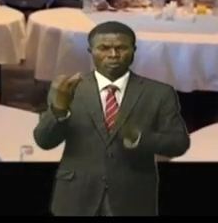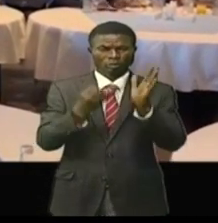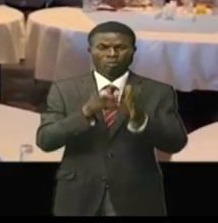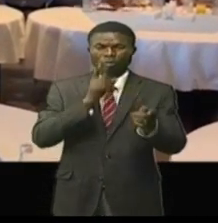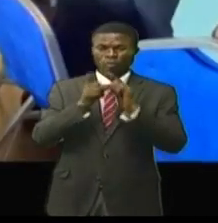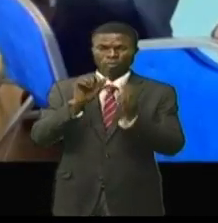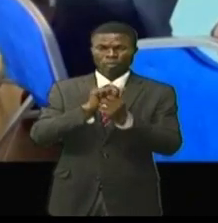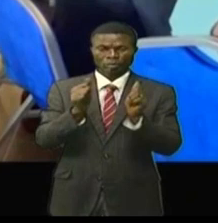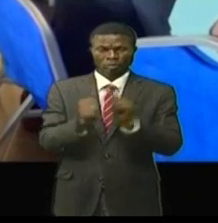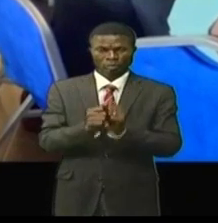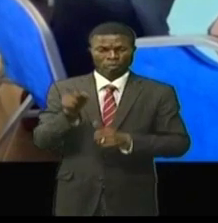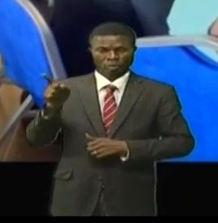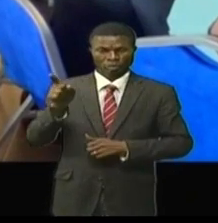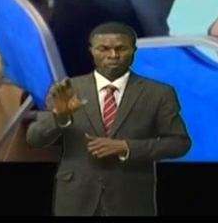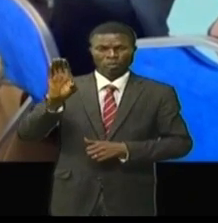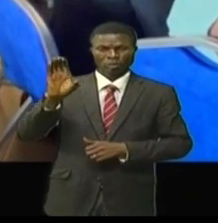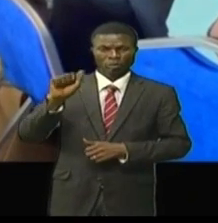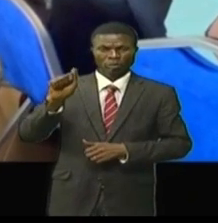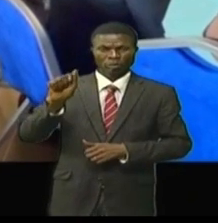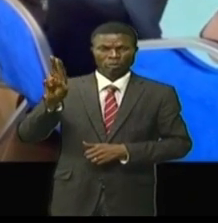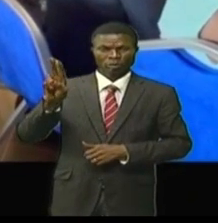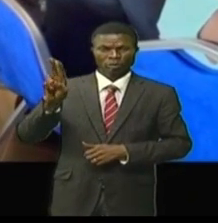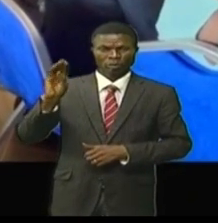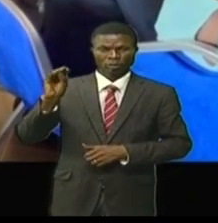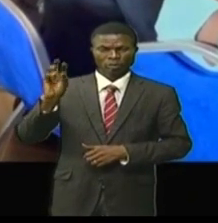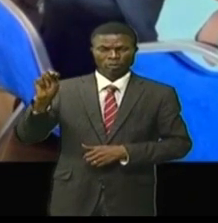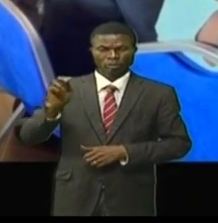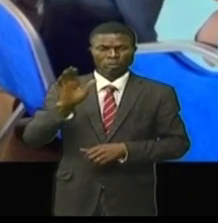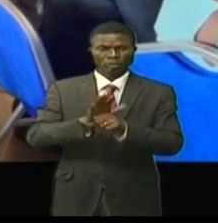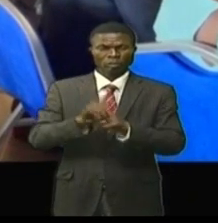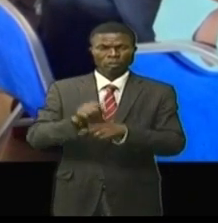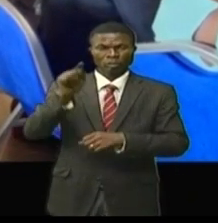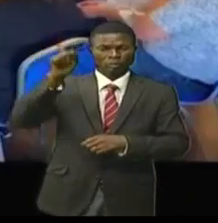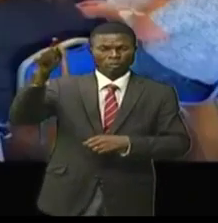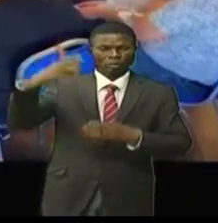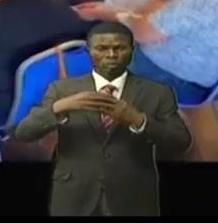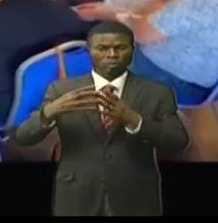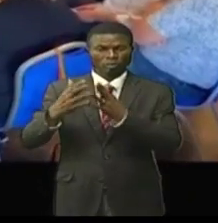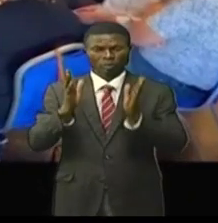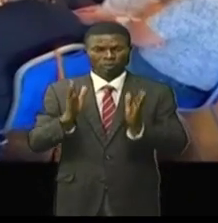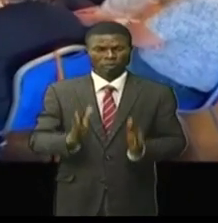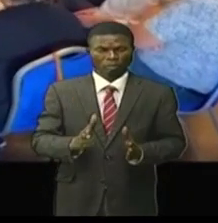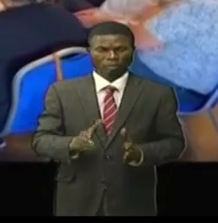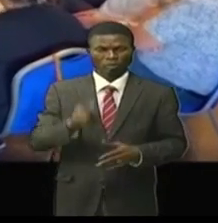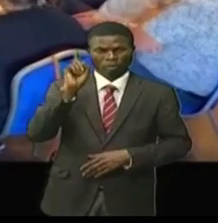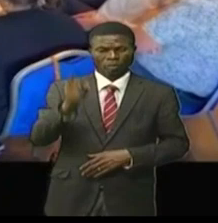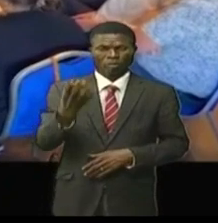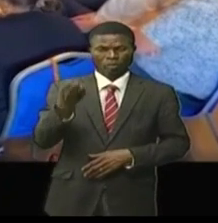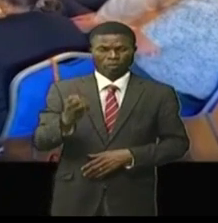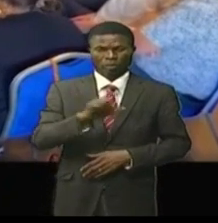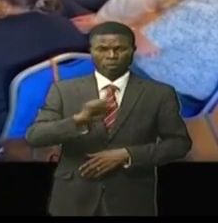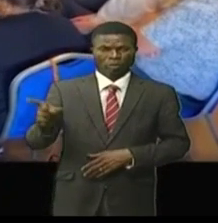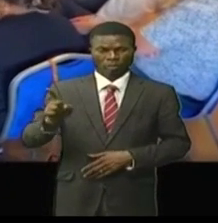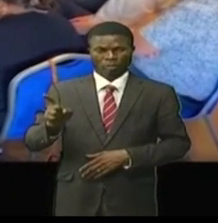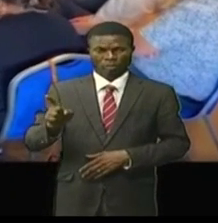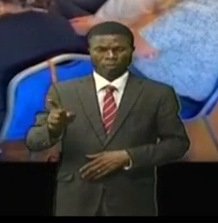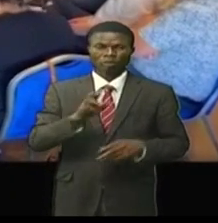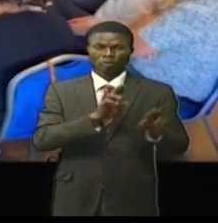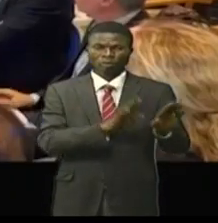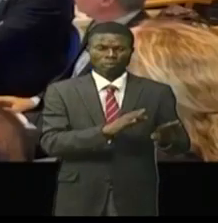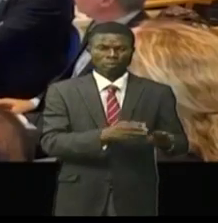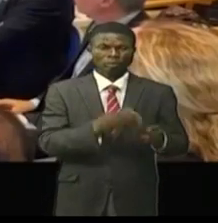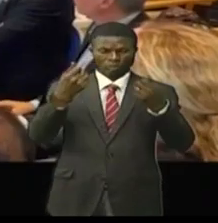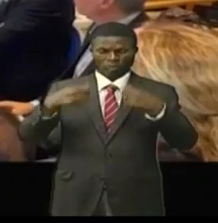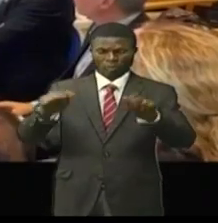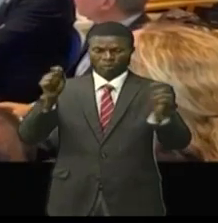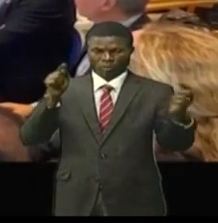marchés carbone plus larges pour des dizaines de milliards de dollars américains, soit 140 millions de tonnes à vendre